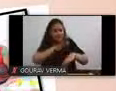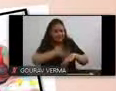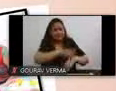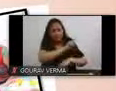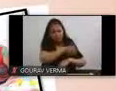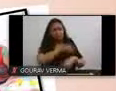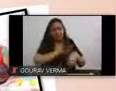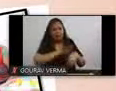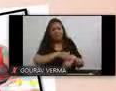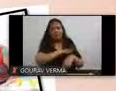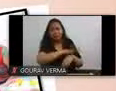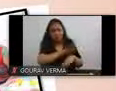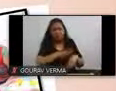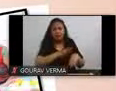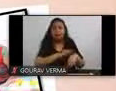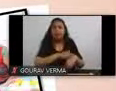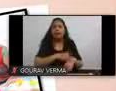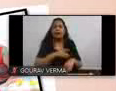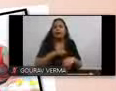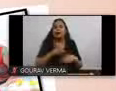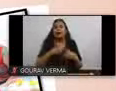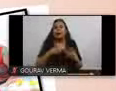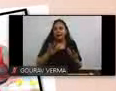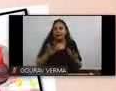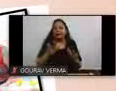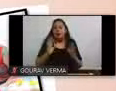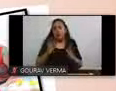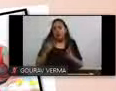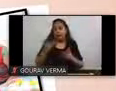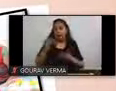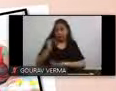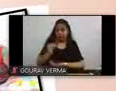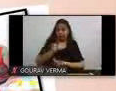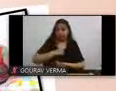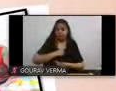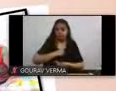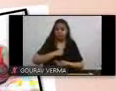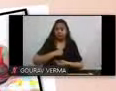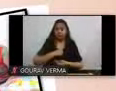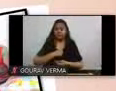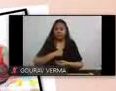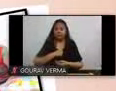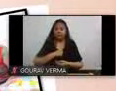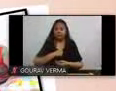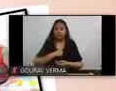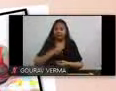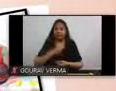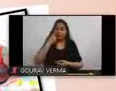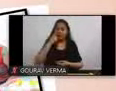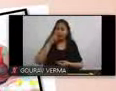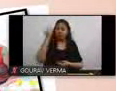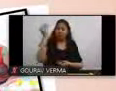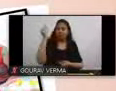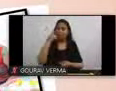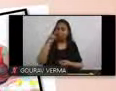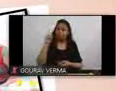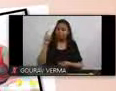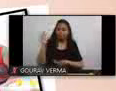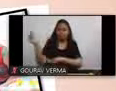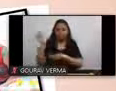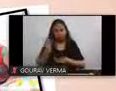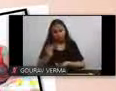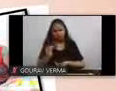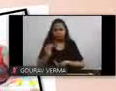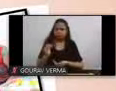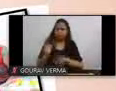she was dying to do something for that baby. But she would feed him and put him away. And he was dressed